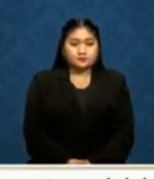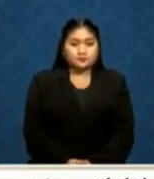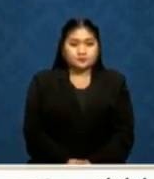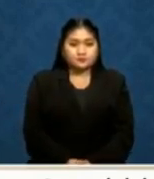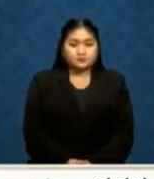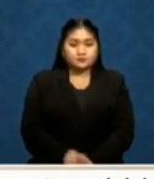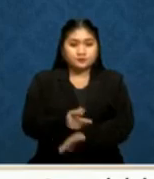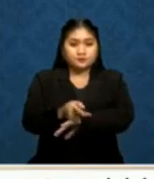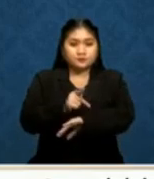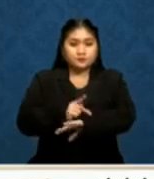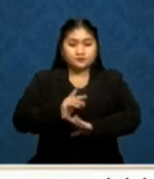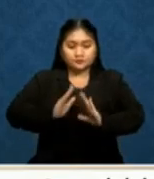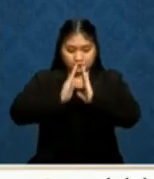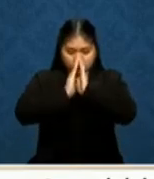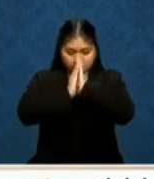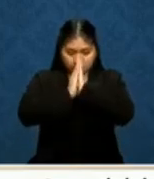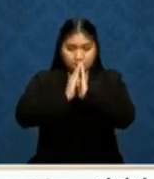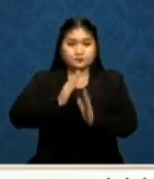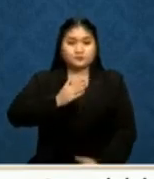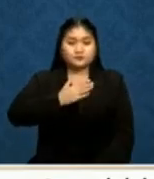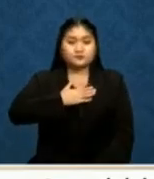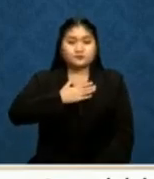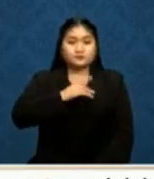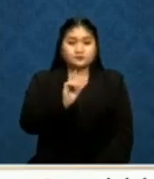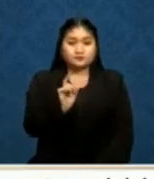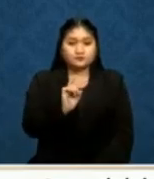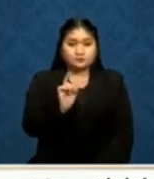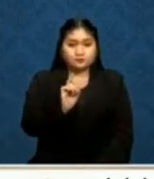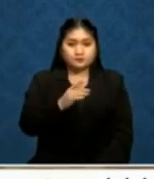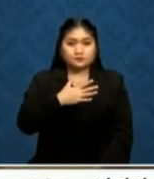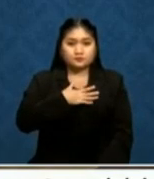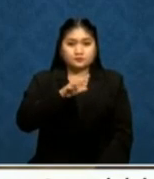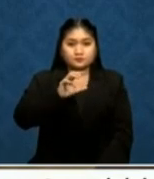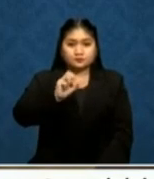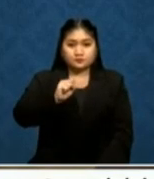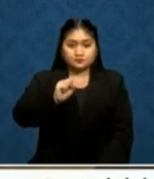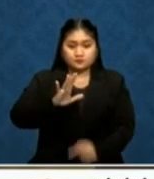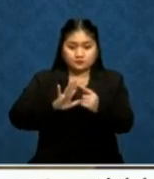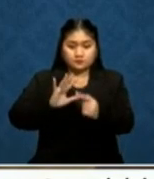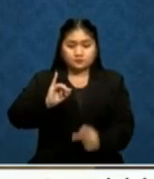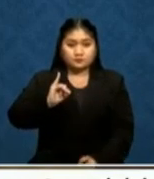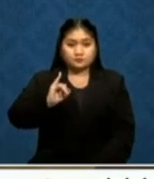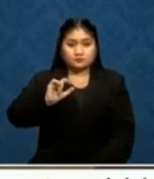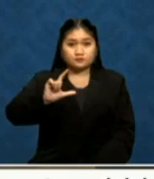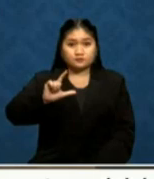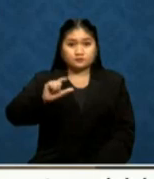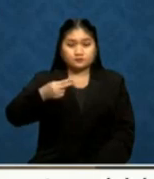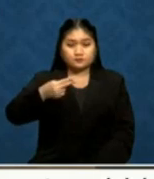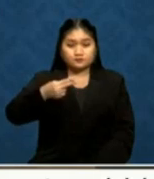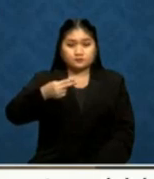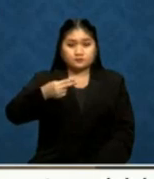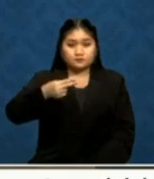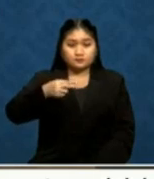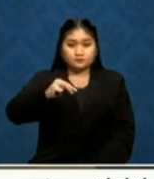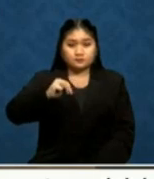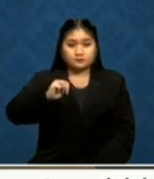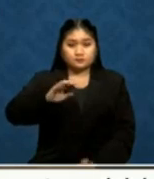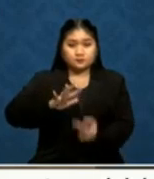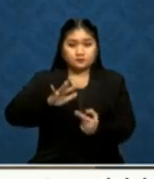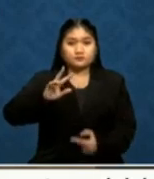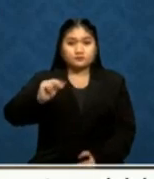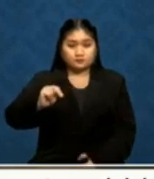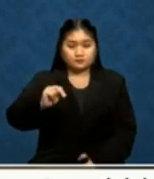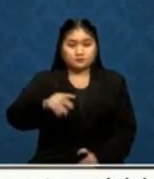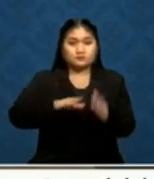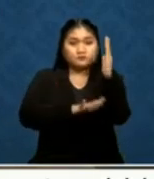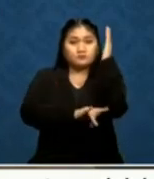เรียนท่านประธานสภาผู้แทนราษฎรที่เคารพผมสุไลมานบุญนายปิเนสมาชิกสภาผู้แทนราษฎรเขต1จังหวัดย